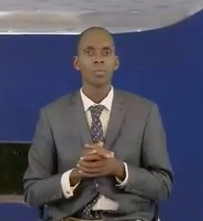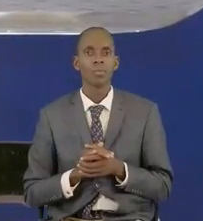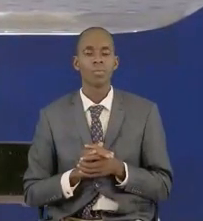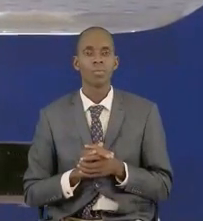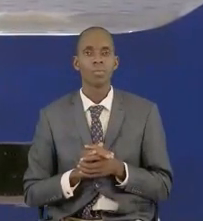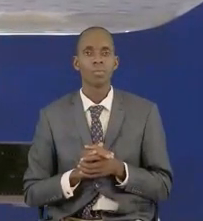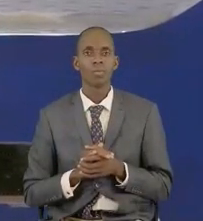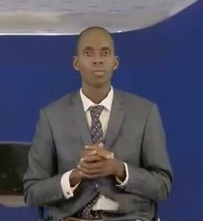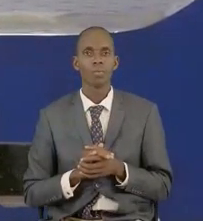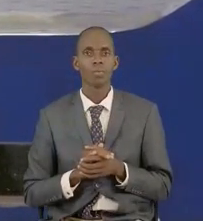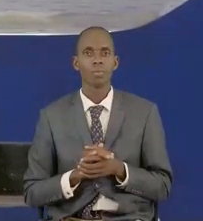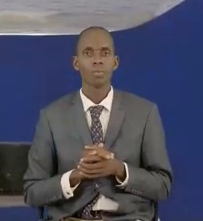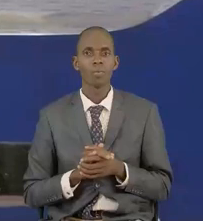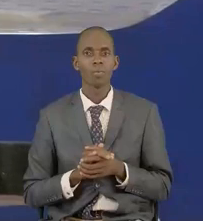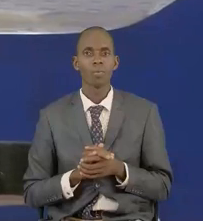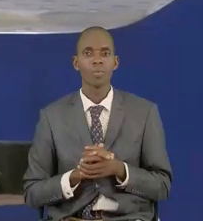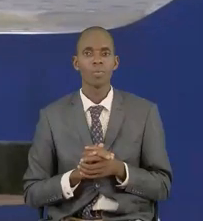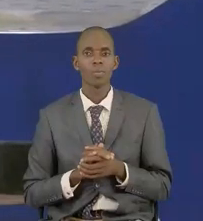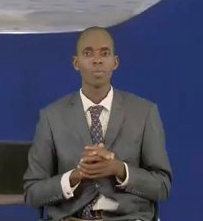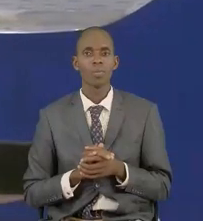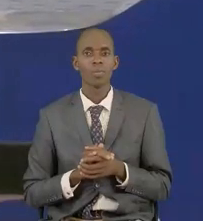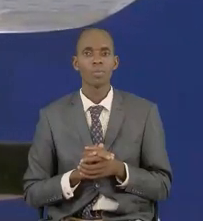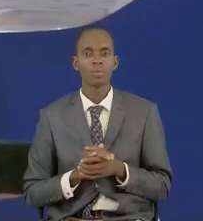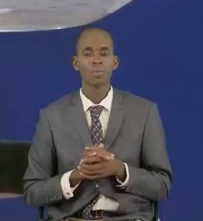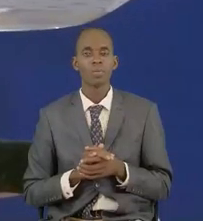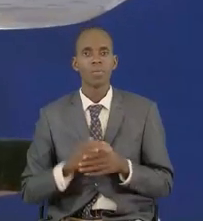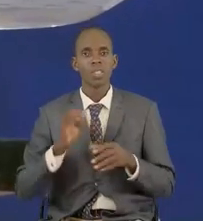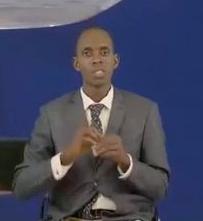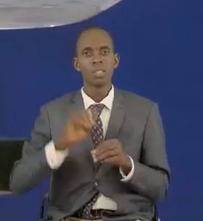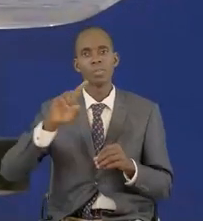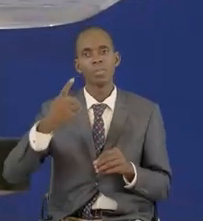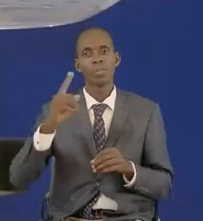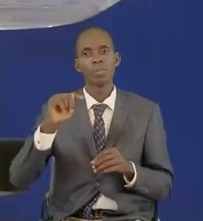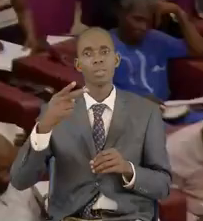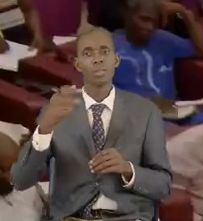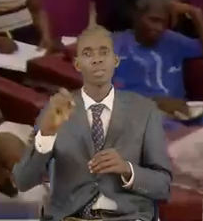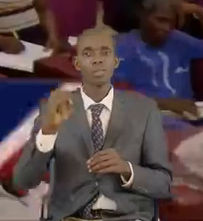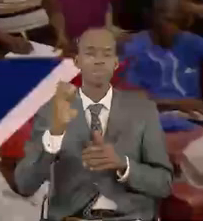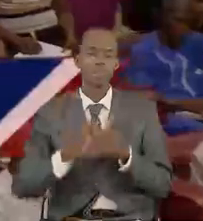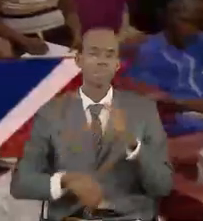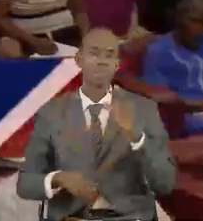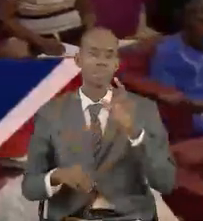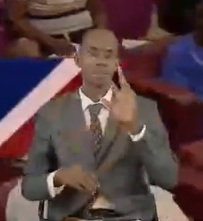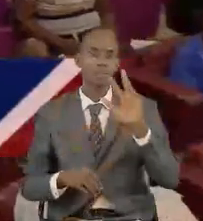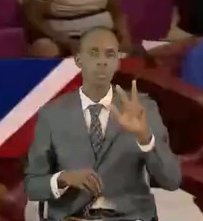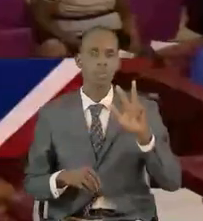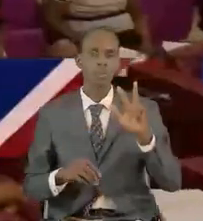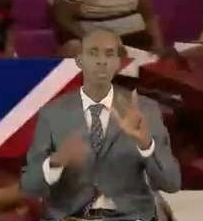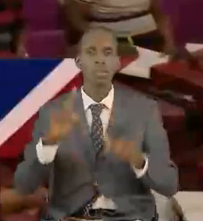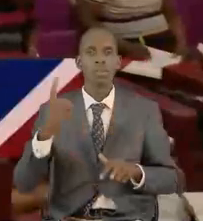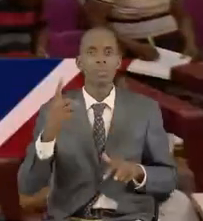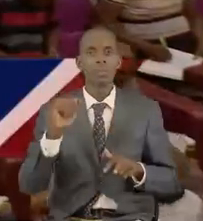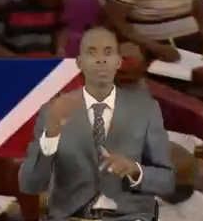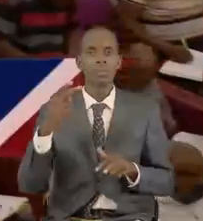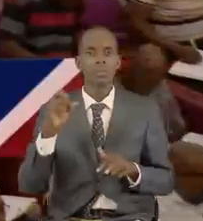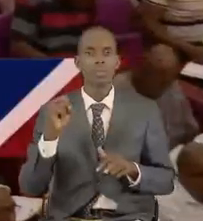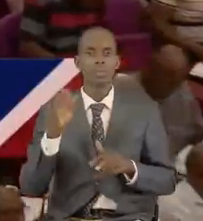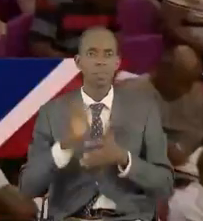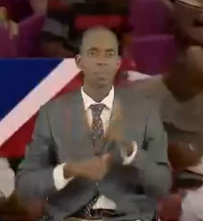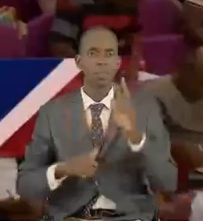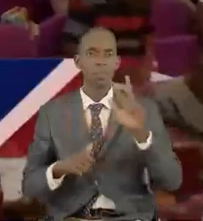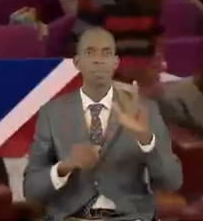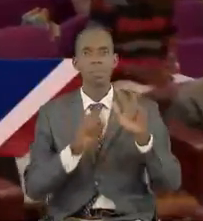chef de toute dominations et de toute autorité premier testa l'onicien chapitre 3